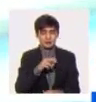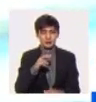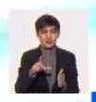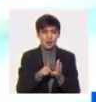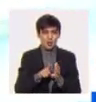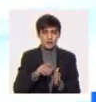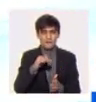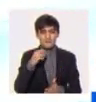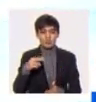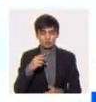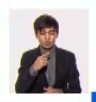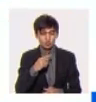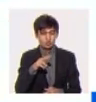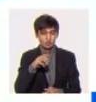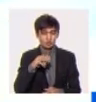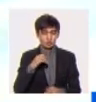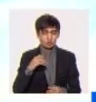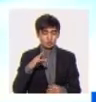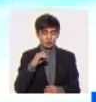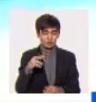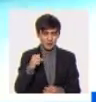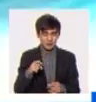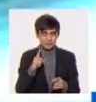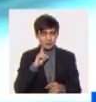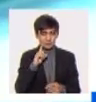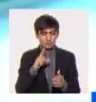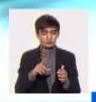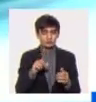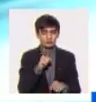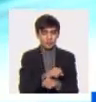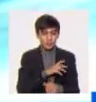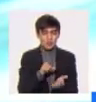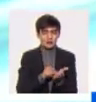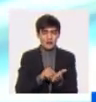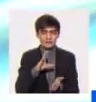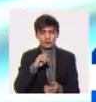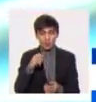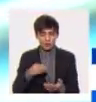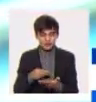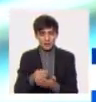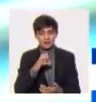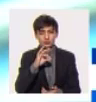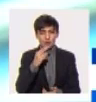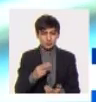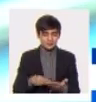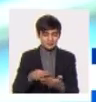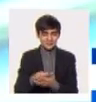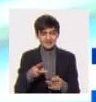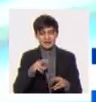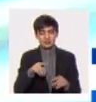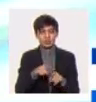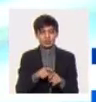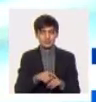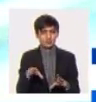это включает 5 видов: индивидуальный подоходный налог, социальный налог, обязательные пенсионные взносы, социальные отчисления и обязательные взносы в государственный